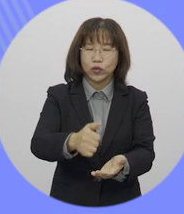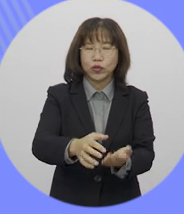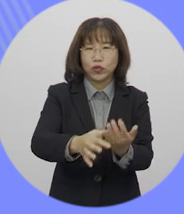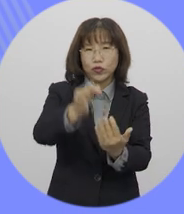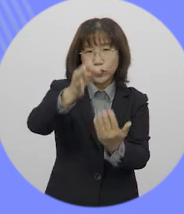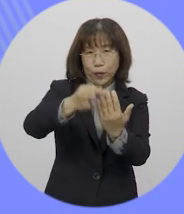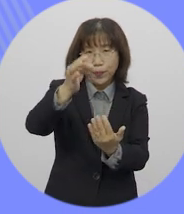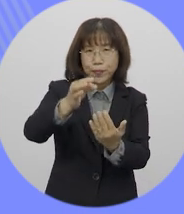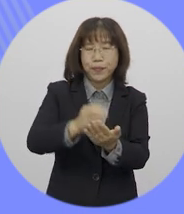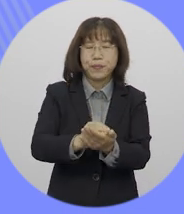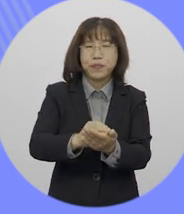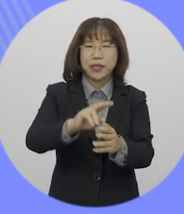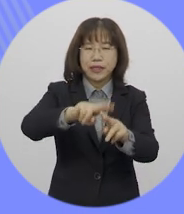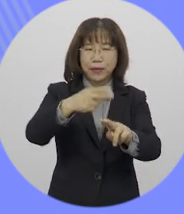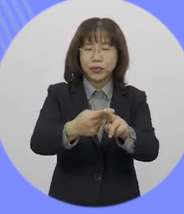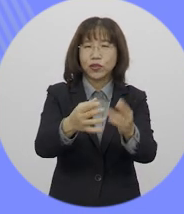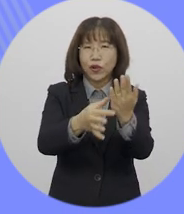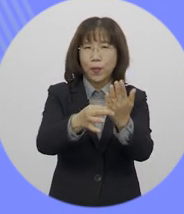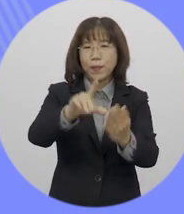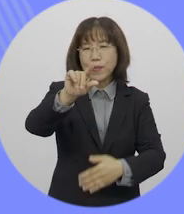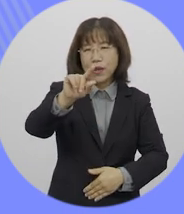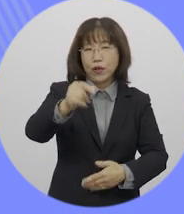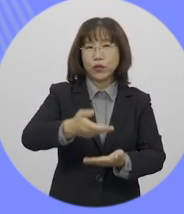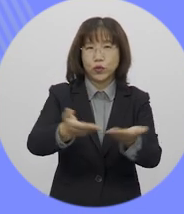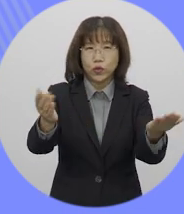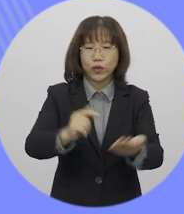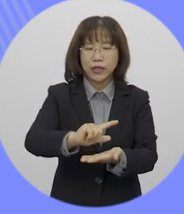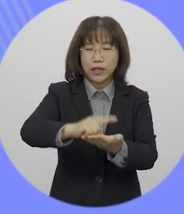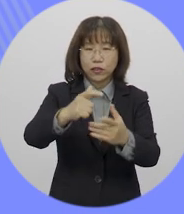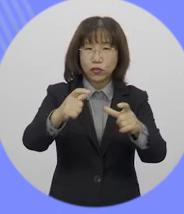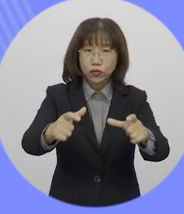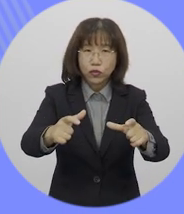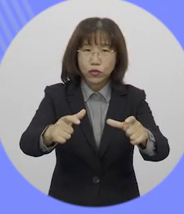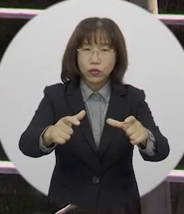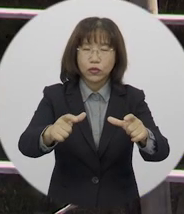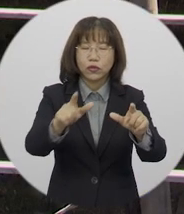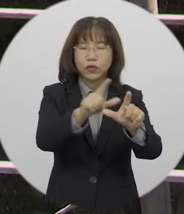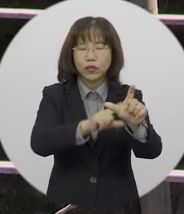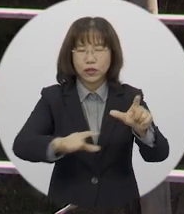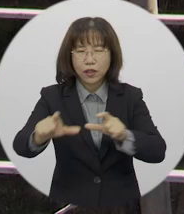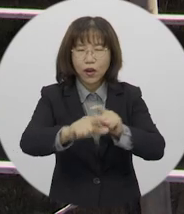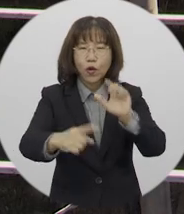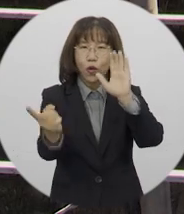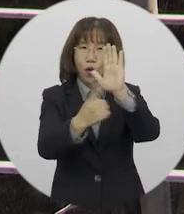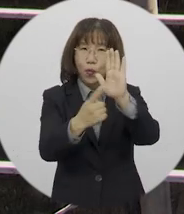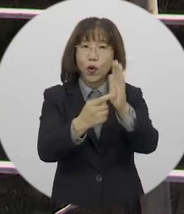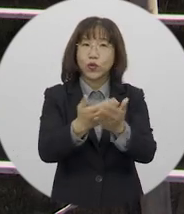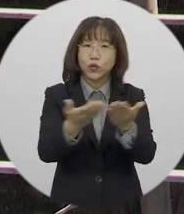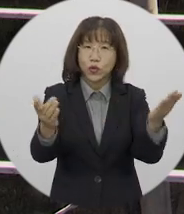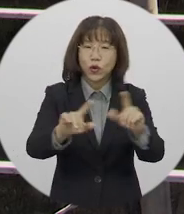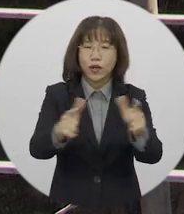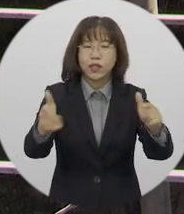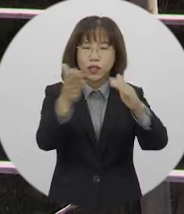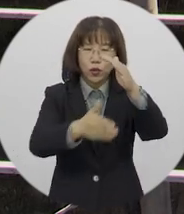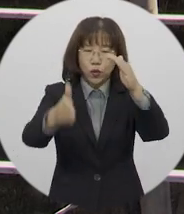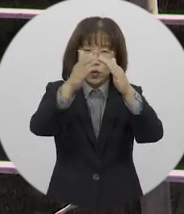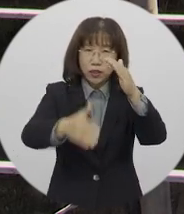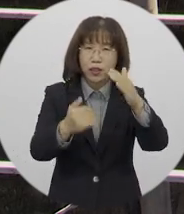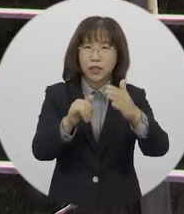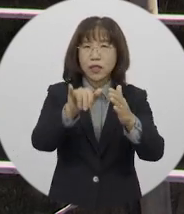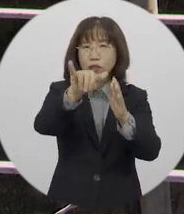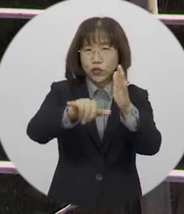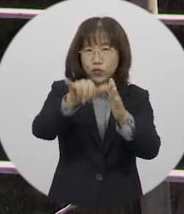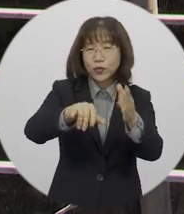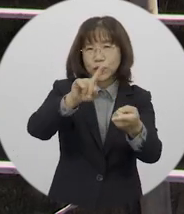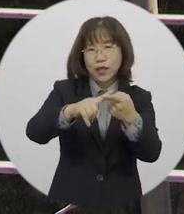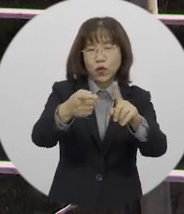모바일 문화상품권 10,000원을 증정합니다. 강서구정 홍보를 더욱 활성화하고 강서구청 공식 유튜브